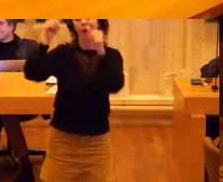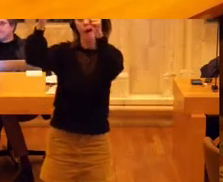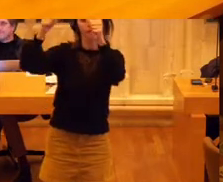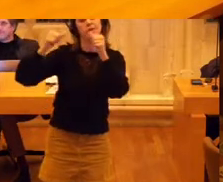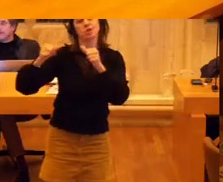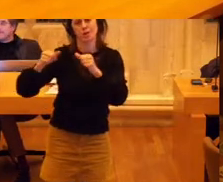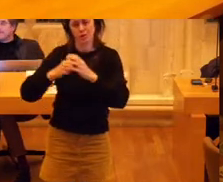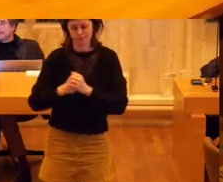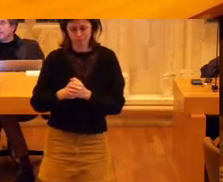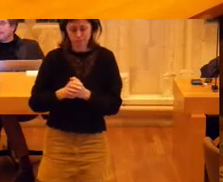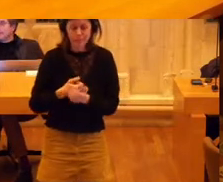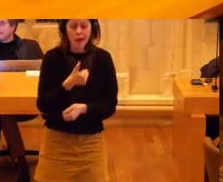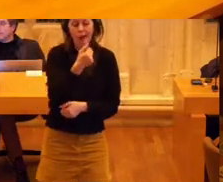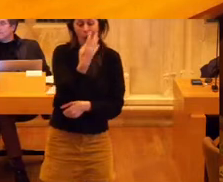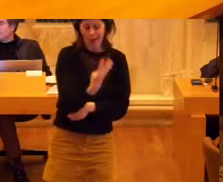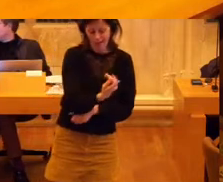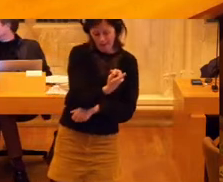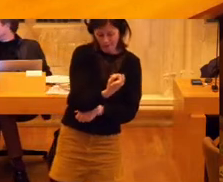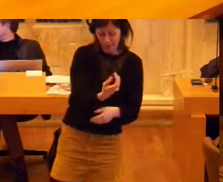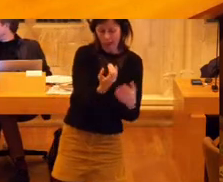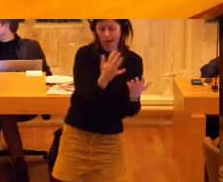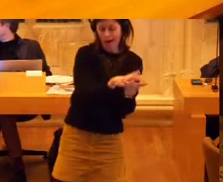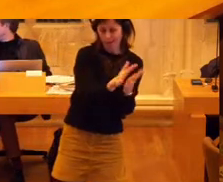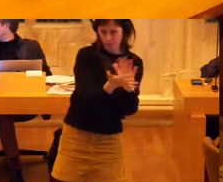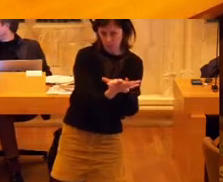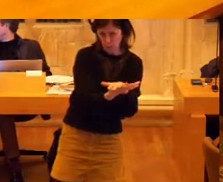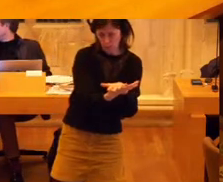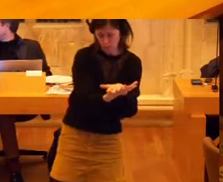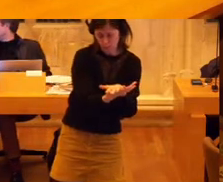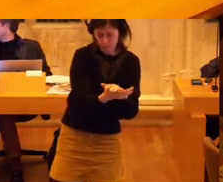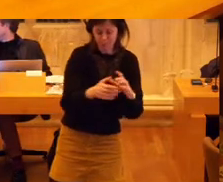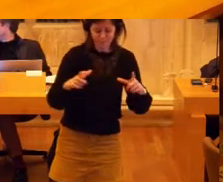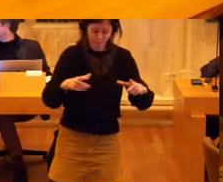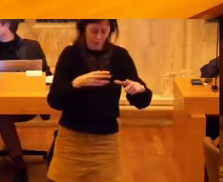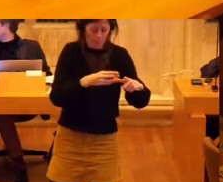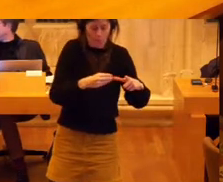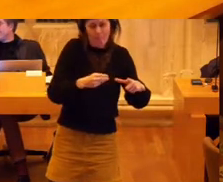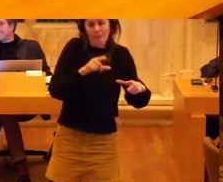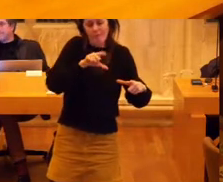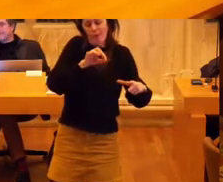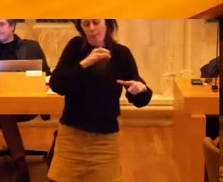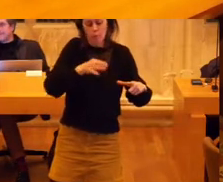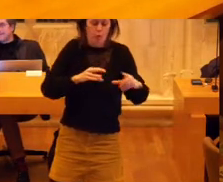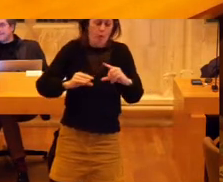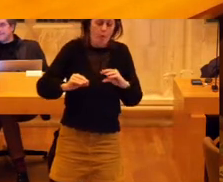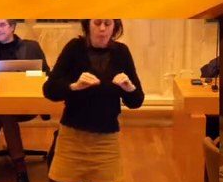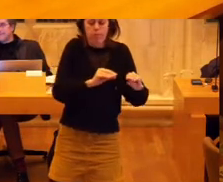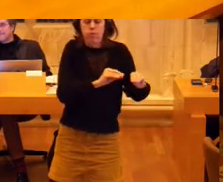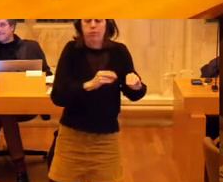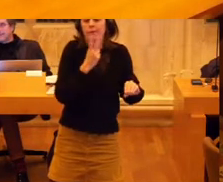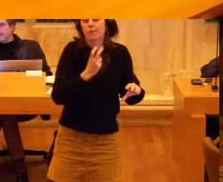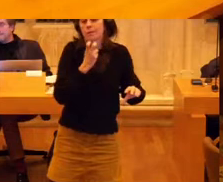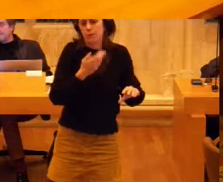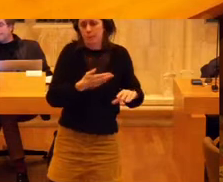quart des associations et puis 20% des habitants citoyens.